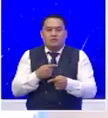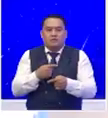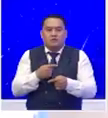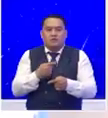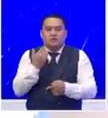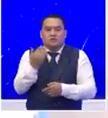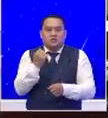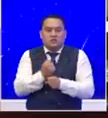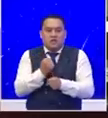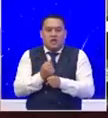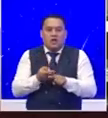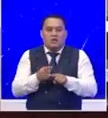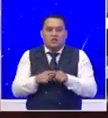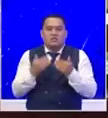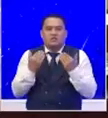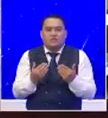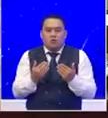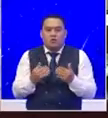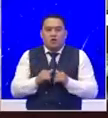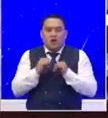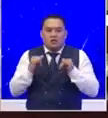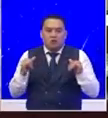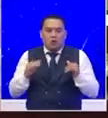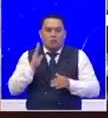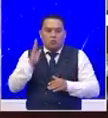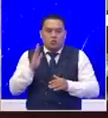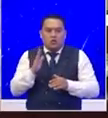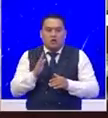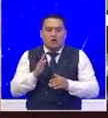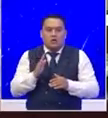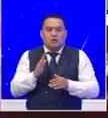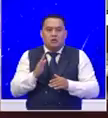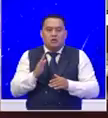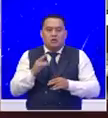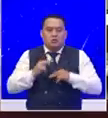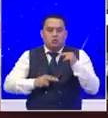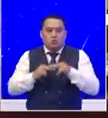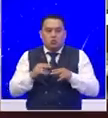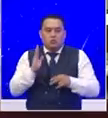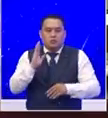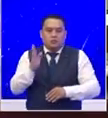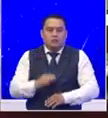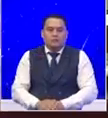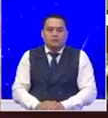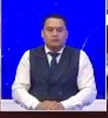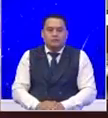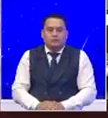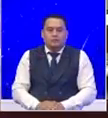Вот и делай это всего с развитием, чтобы дальше. А универсально с развитием. Время?